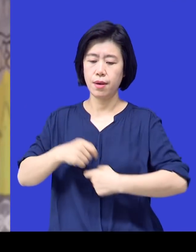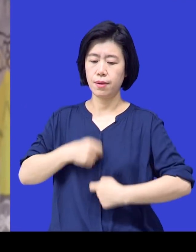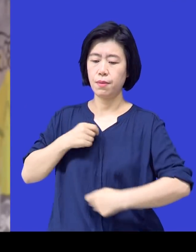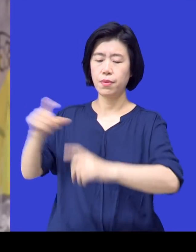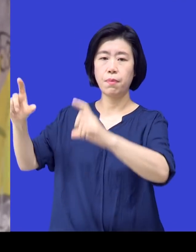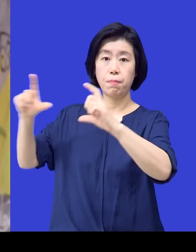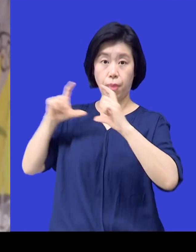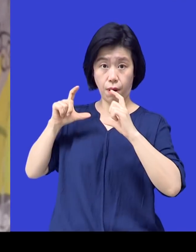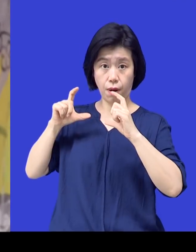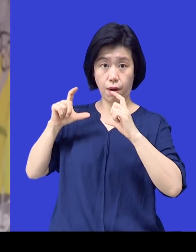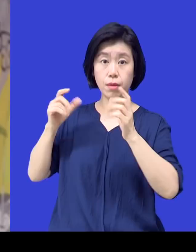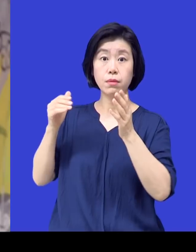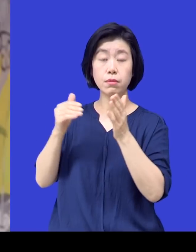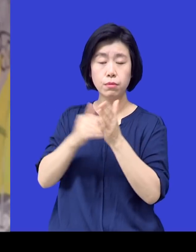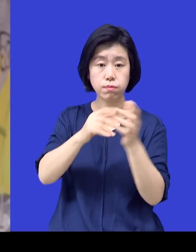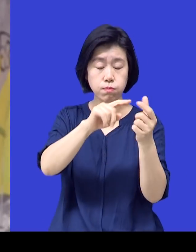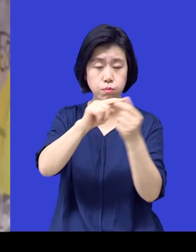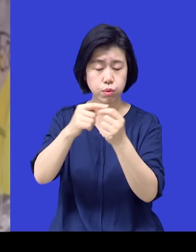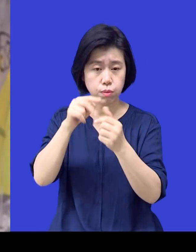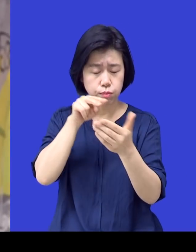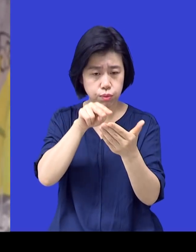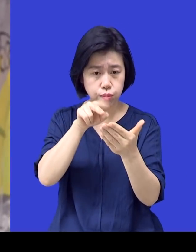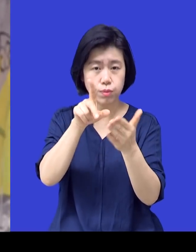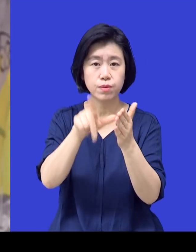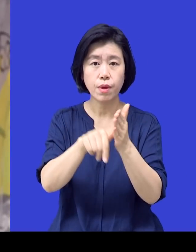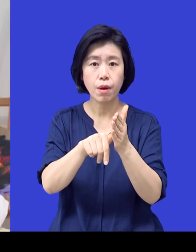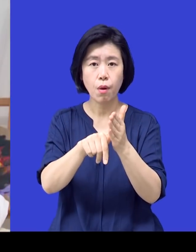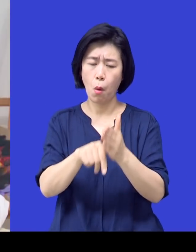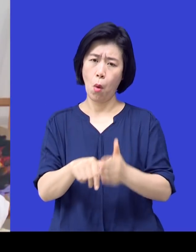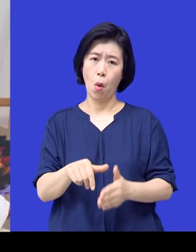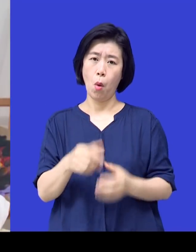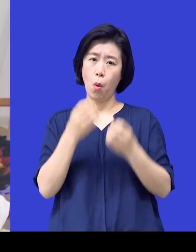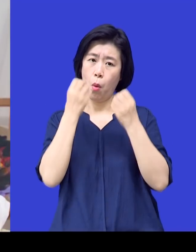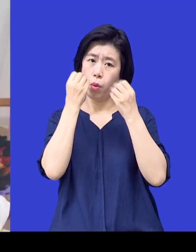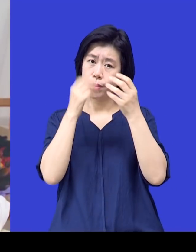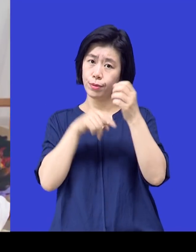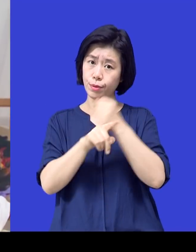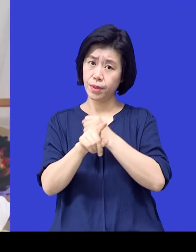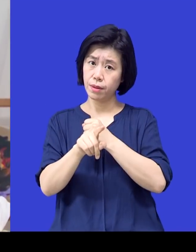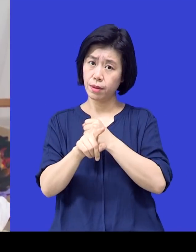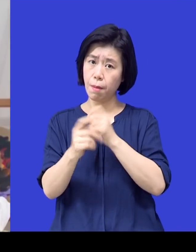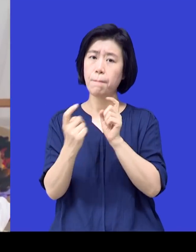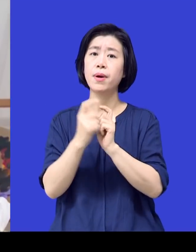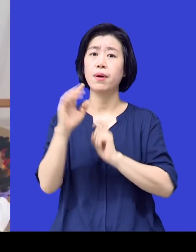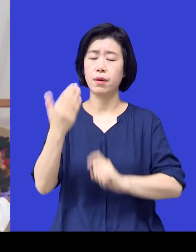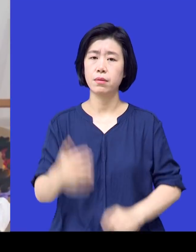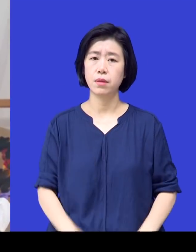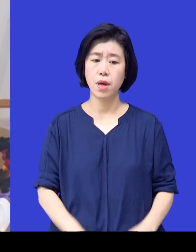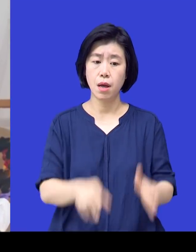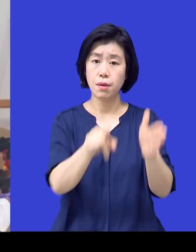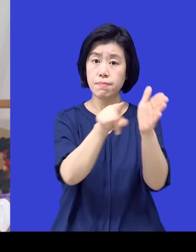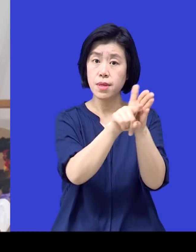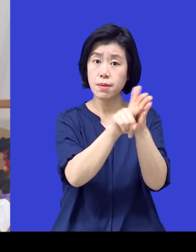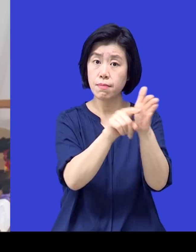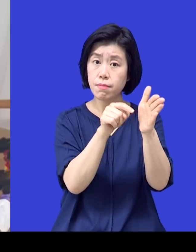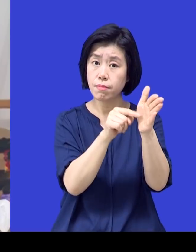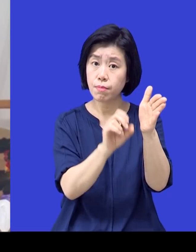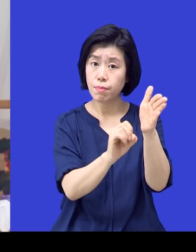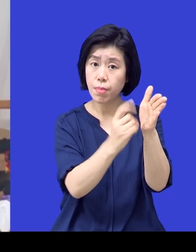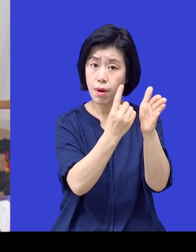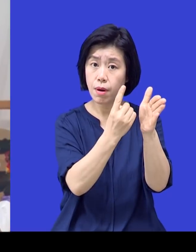이게 무슨 새롭게 이렇게 다가오는 거예요. 네. 믿음으로 말미암아 의롭다함을